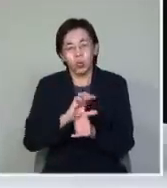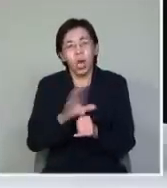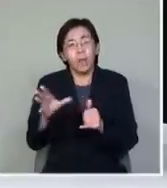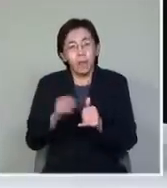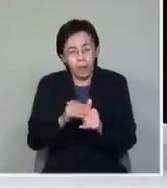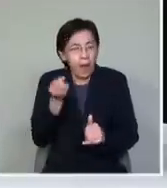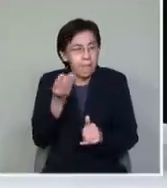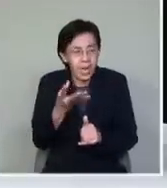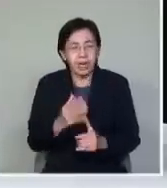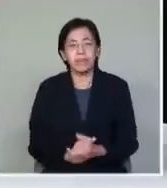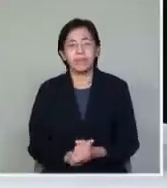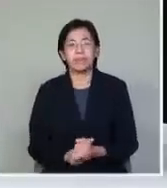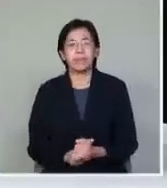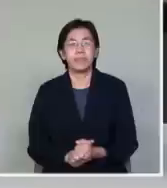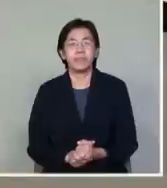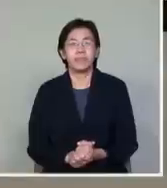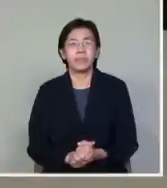ในลาตินอเมริกาครับ